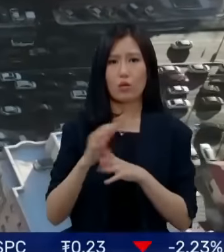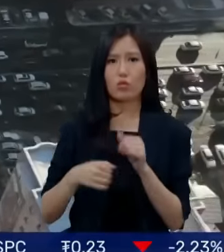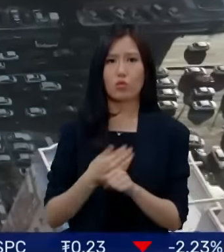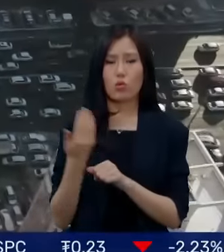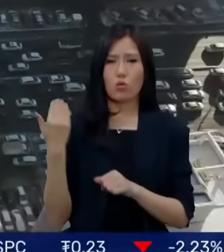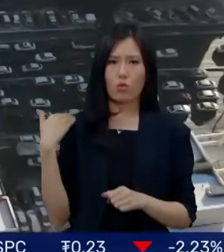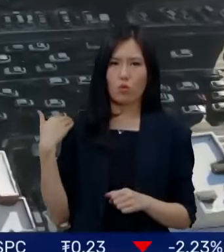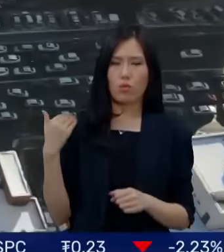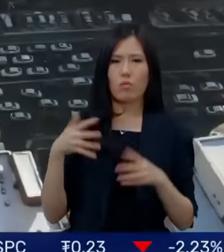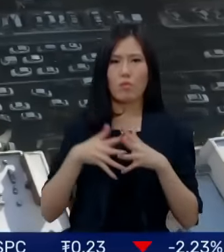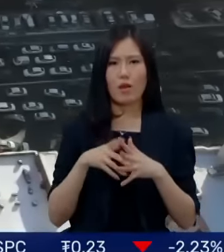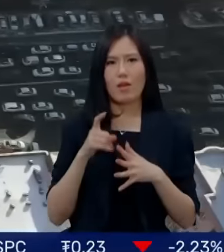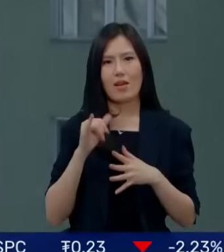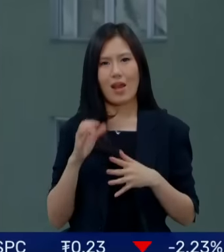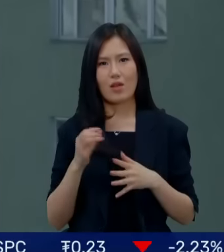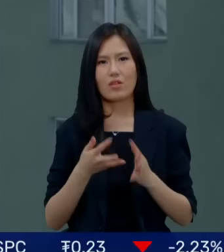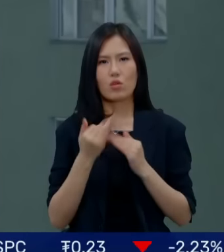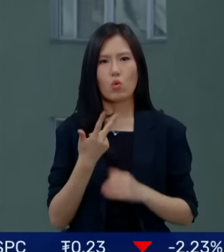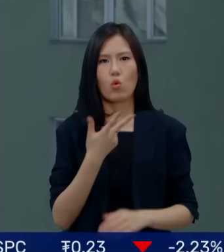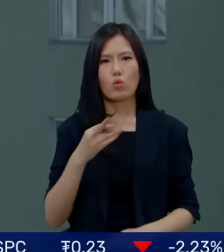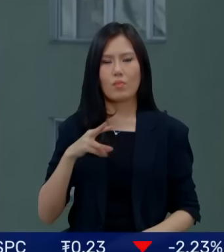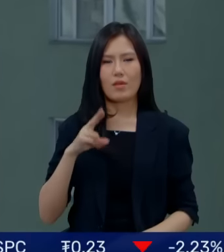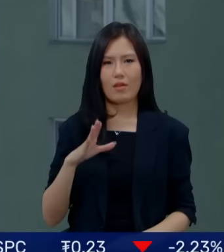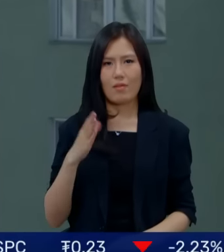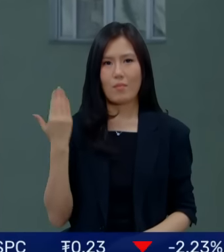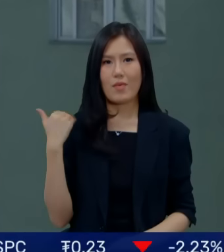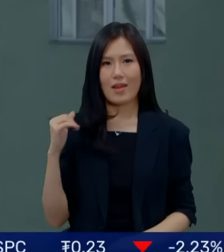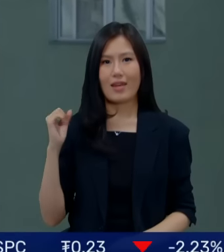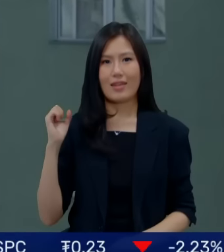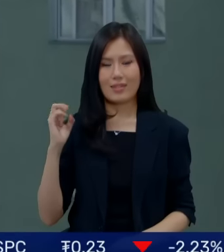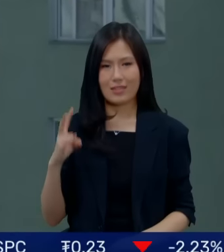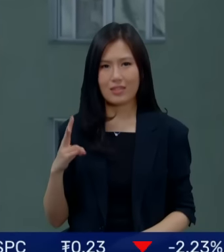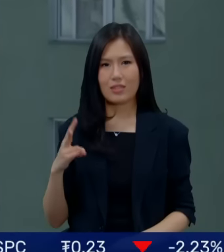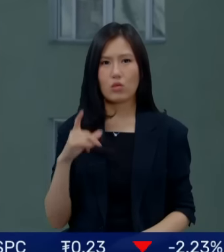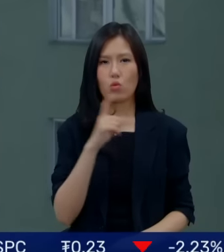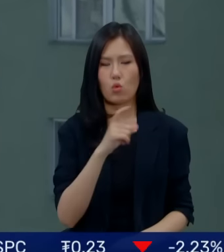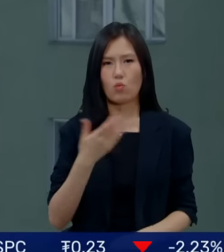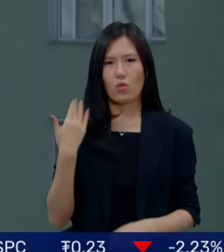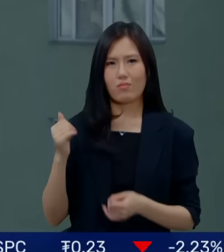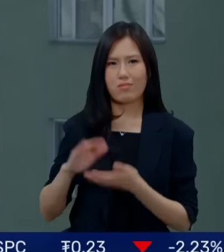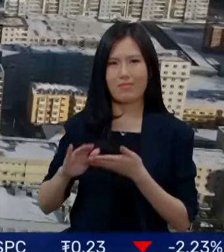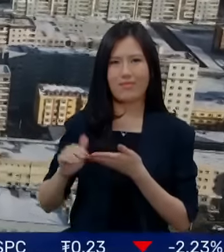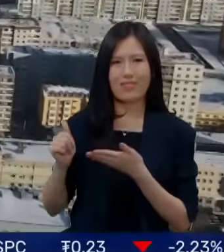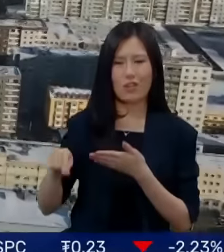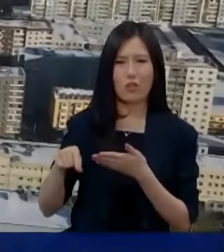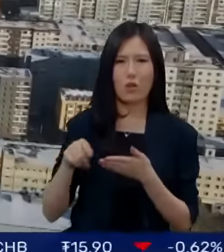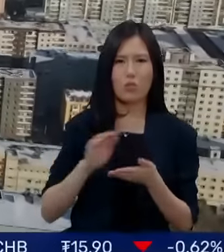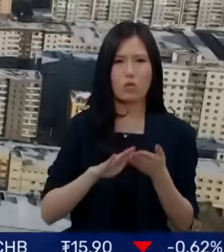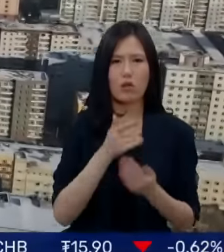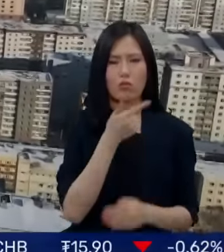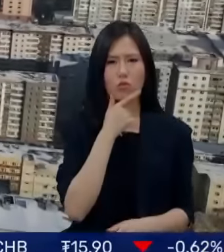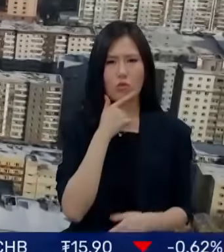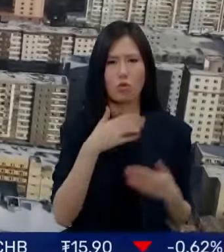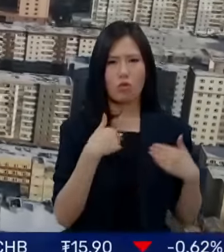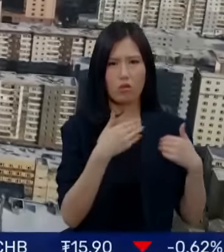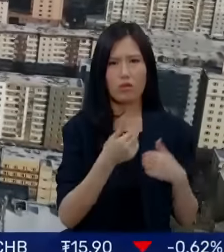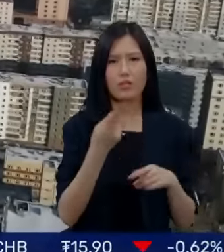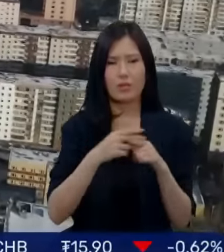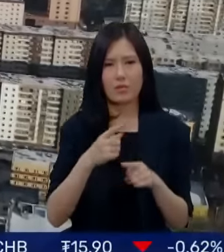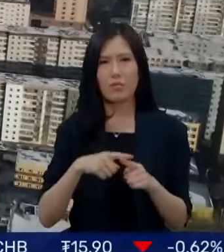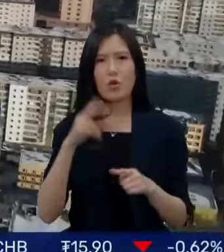хаусны талбайн сонголт 300 м квадрат байсан гэлээ. За энэ хэмжээгээр иргэдийн худалдаа авах чадвар буурч барилгын компаниудад за